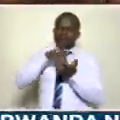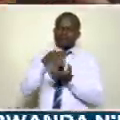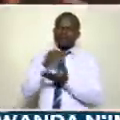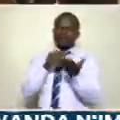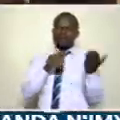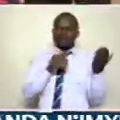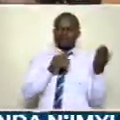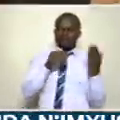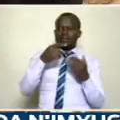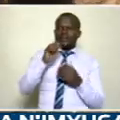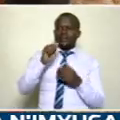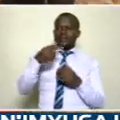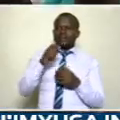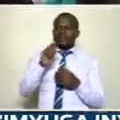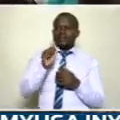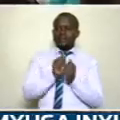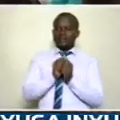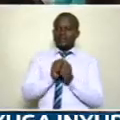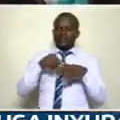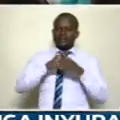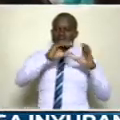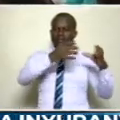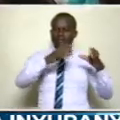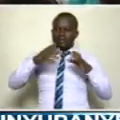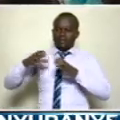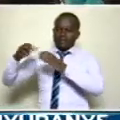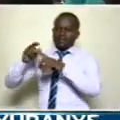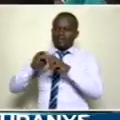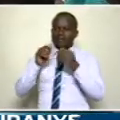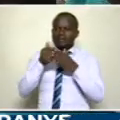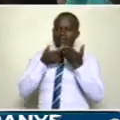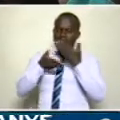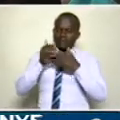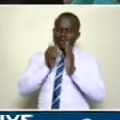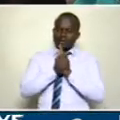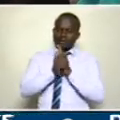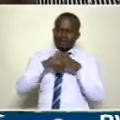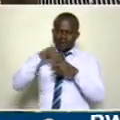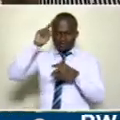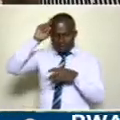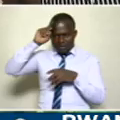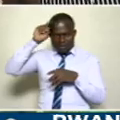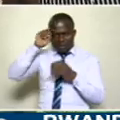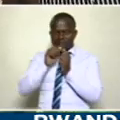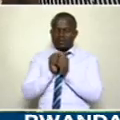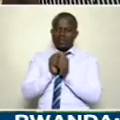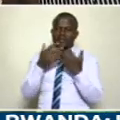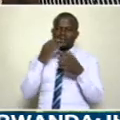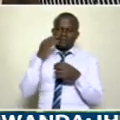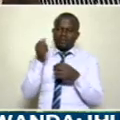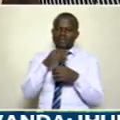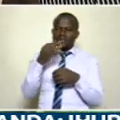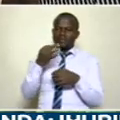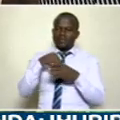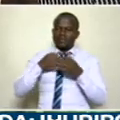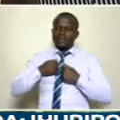Gitagata mu karere ka Bugesera. Bari mu matsinda atandukanye baganirizwa n'impuguke mu by'imitekerereze. Hashize amezi atatu mu